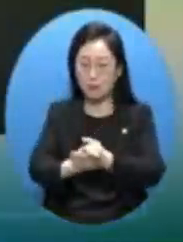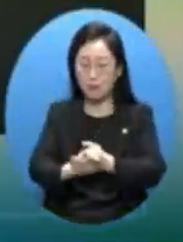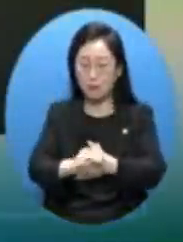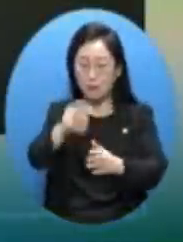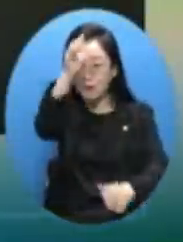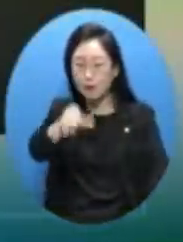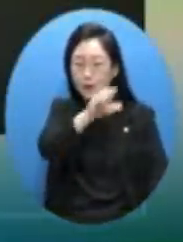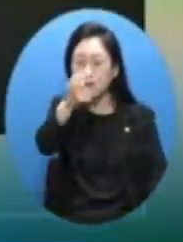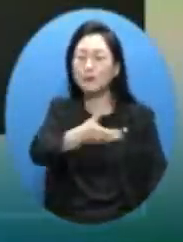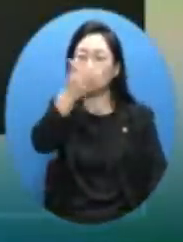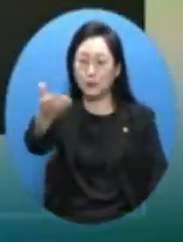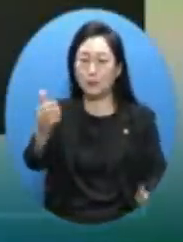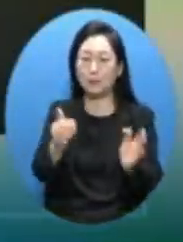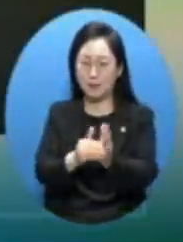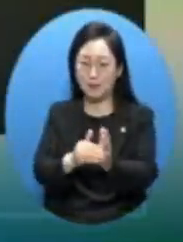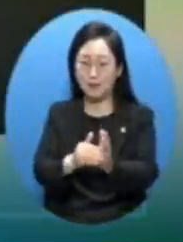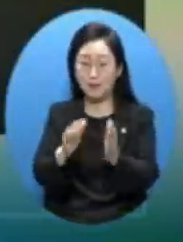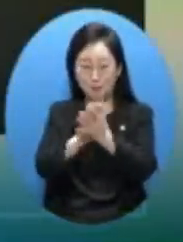것입니다. 할렐루야.